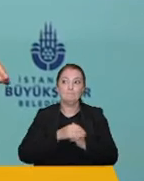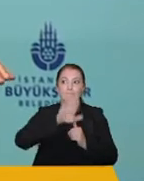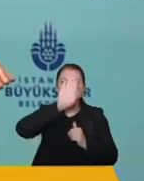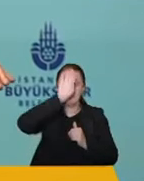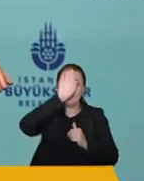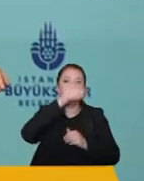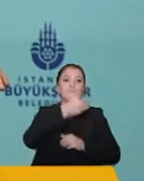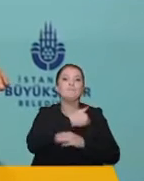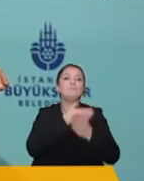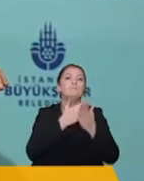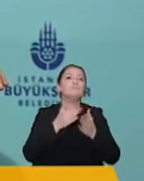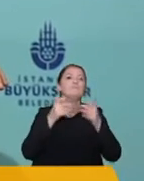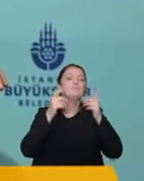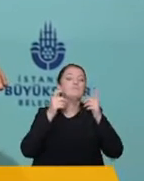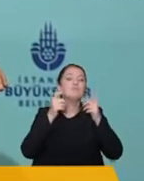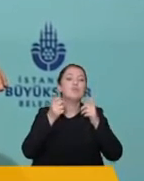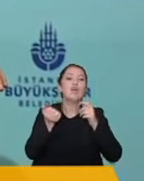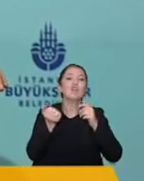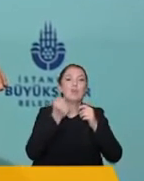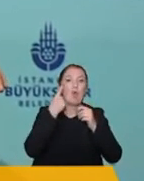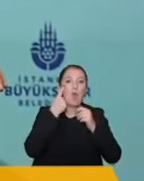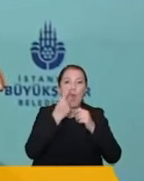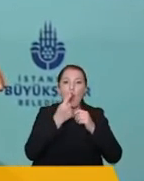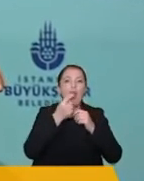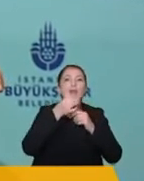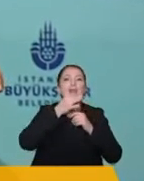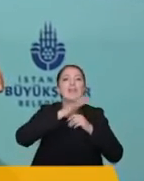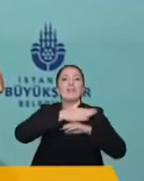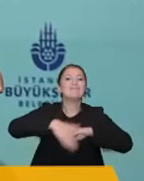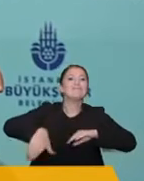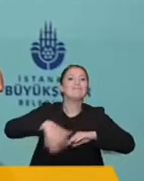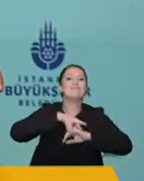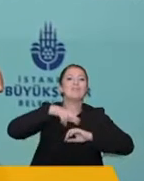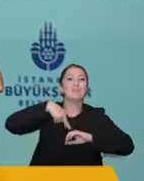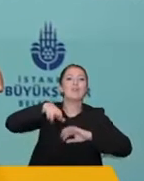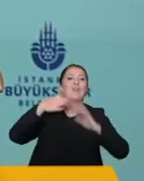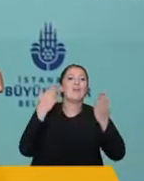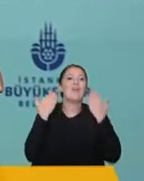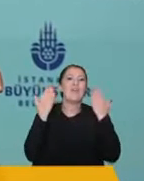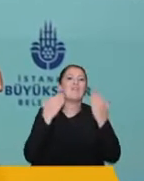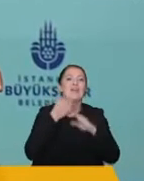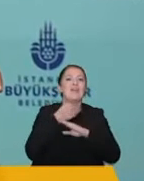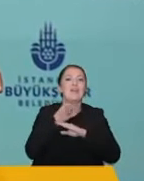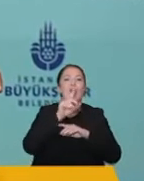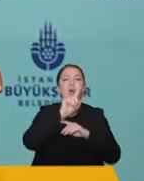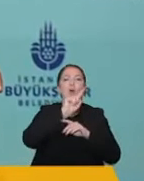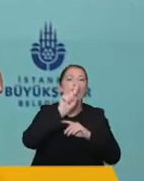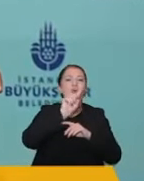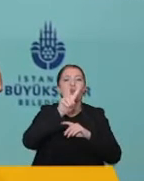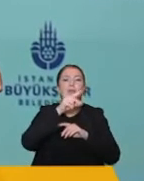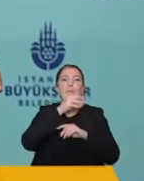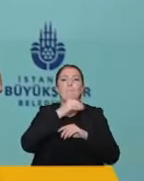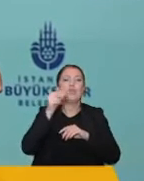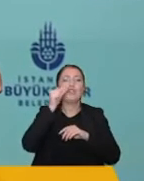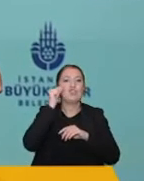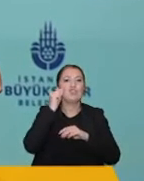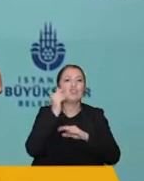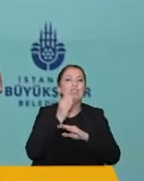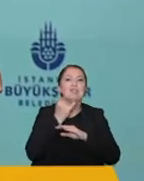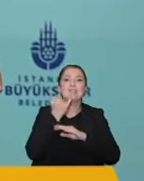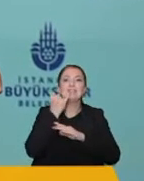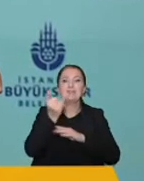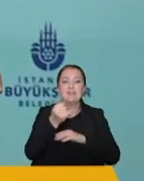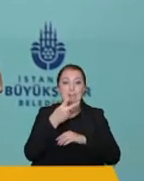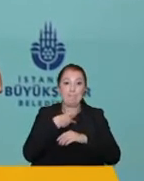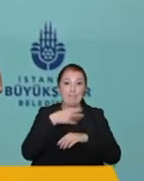İstanbul halkı Büyükçekmece Kordon boyuna gelir yazın. 10-12 milyon insan ziyaret ediyor. Biz